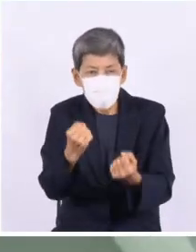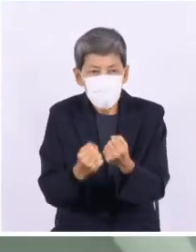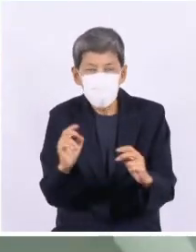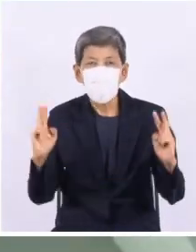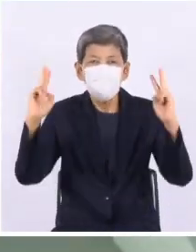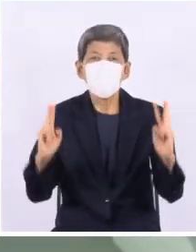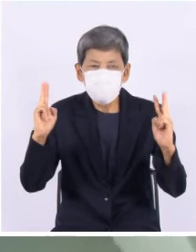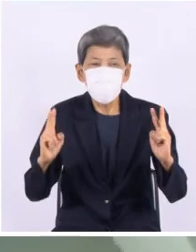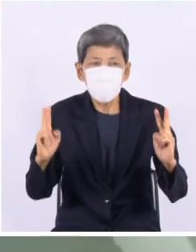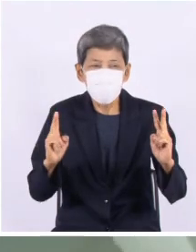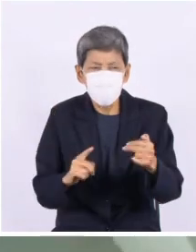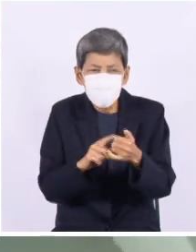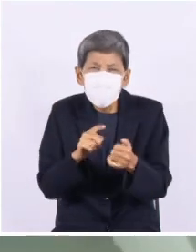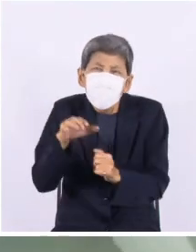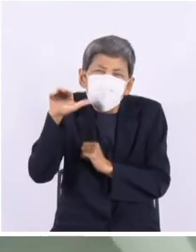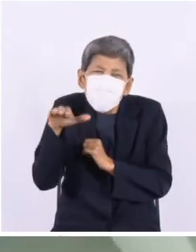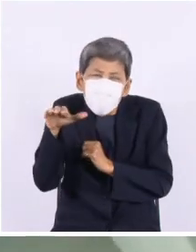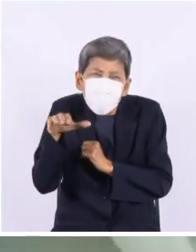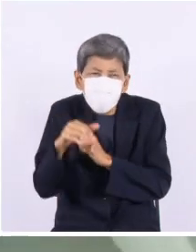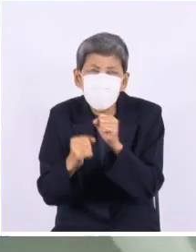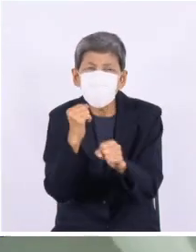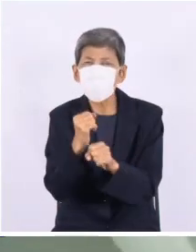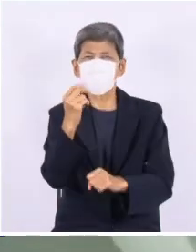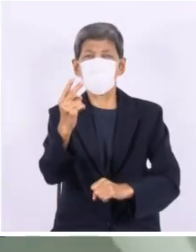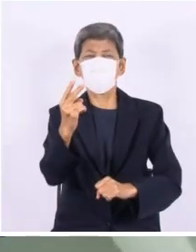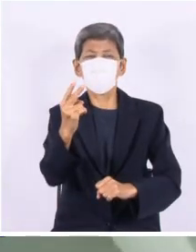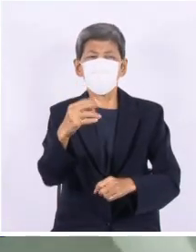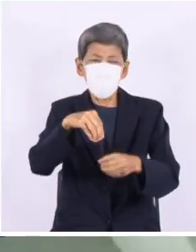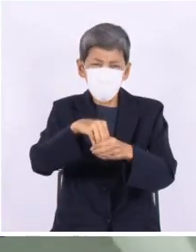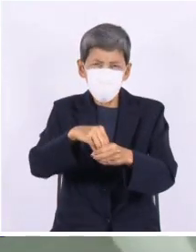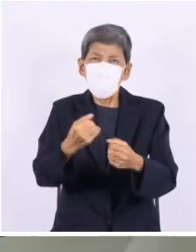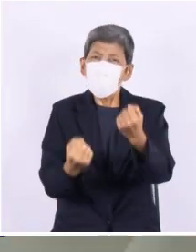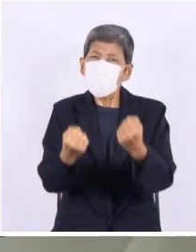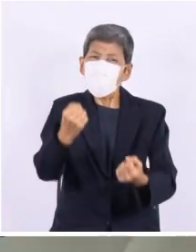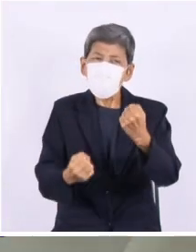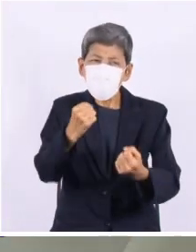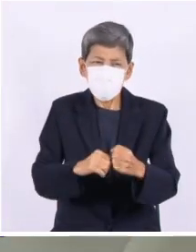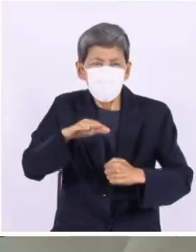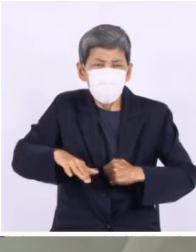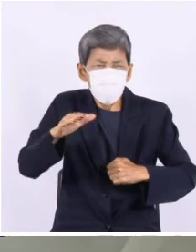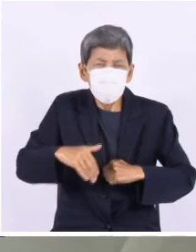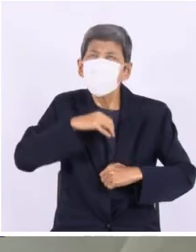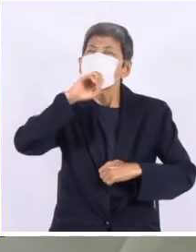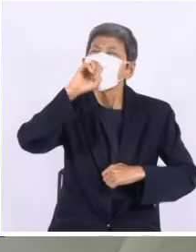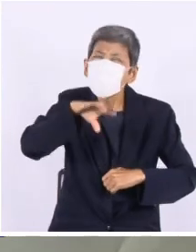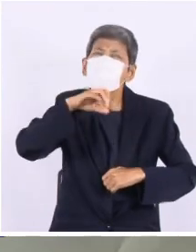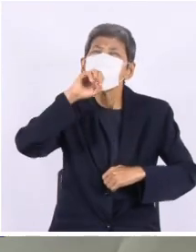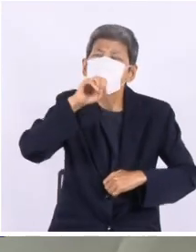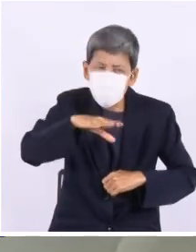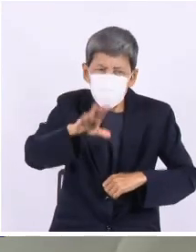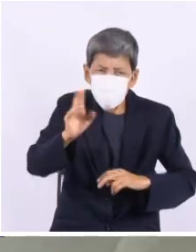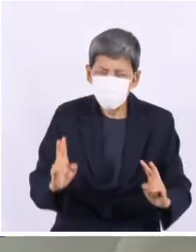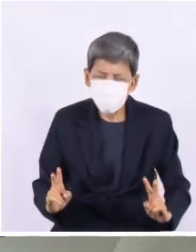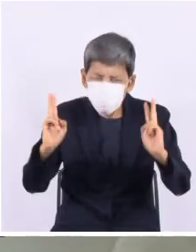นมัติแล้วน้องตัวนิดเดียวคุณผู้ชมวัย2ขวบติดอยู่ในนั้นน่ะความที่เขาเด็กอะค่ะจะสื่อสารไม่ได้เอาลูกเปิดล็อก